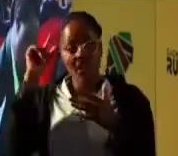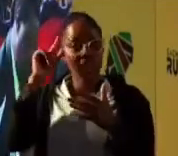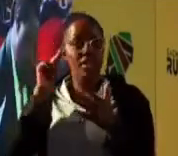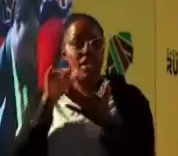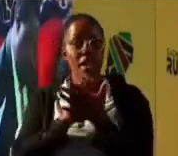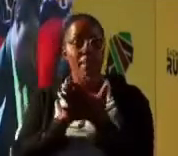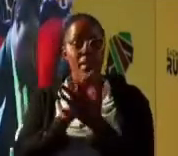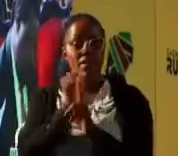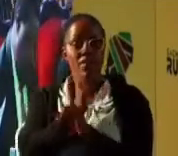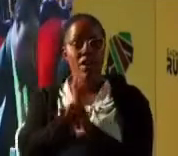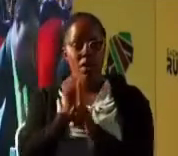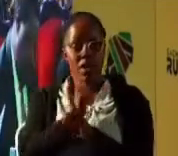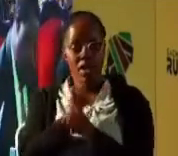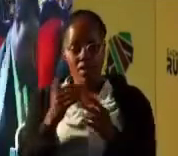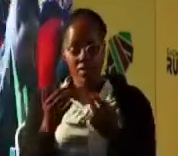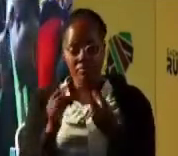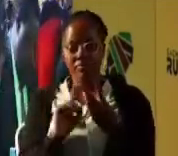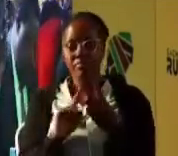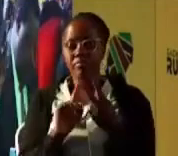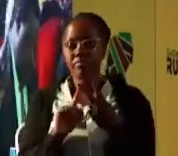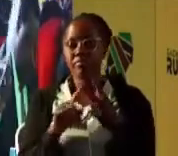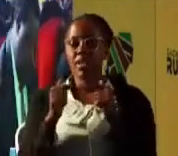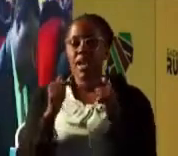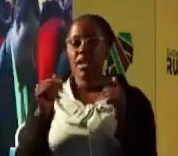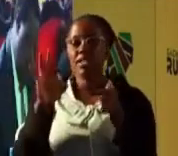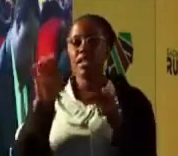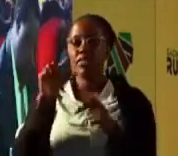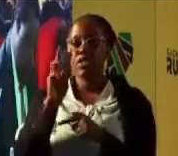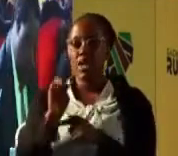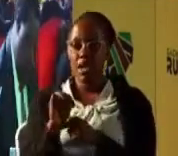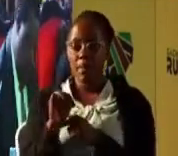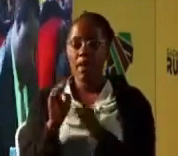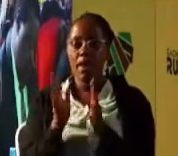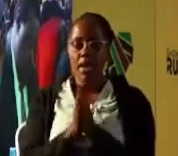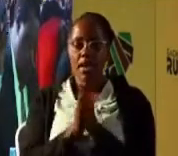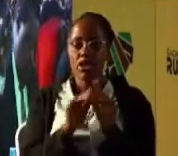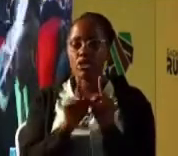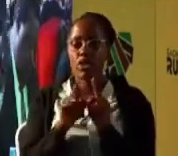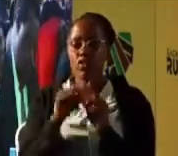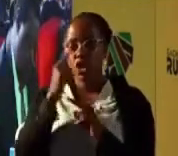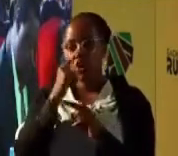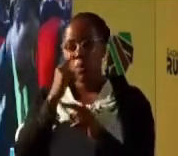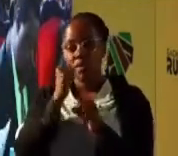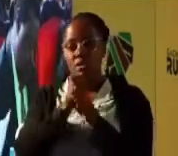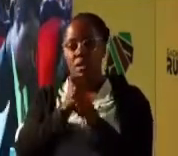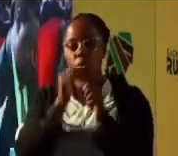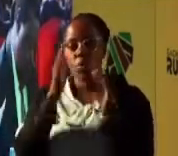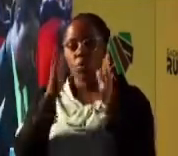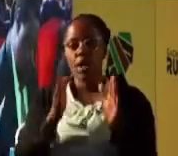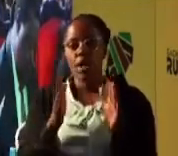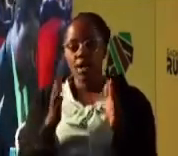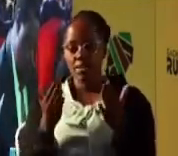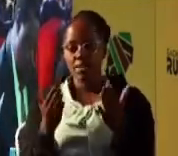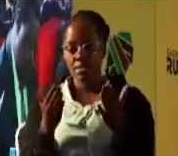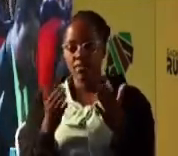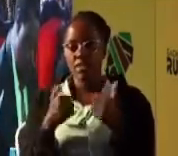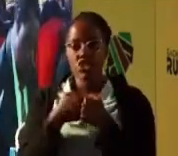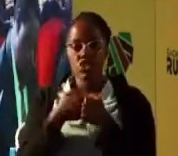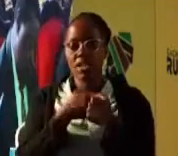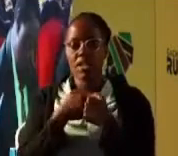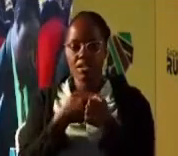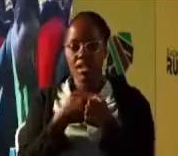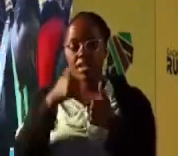gender-based violence, mambo ya anti-FGM, mambo ya domestic workers